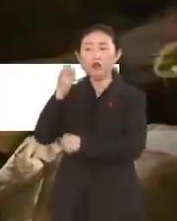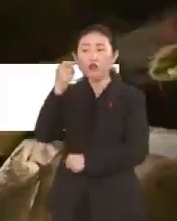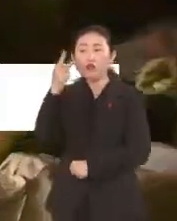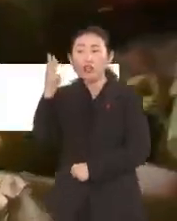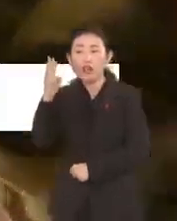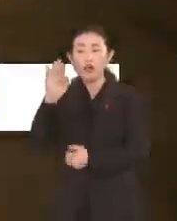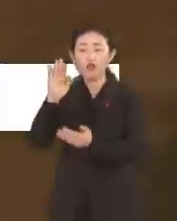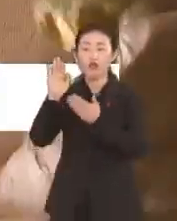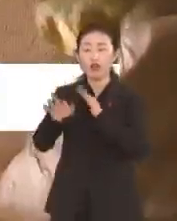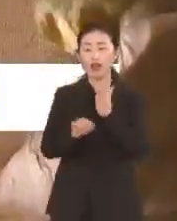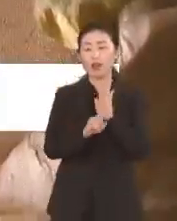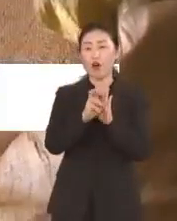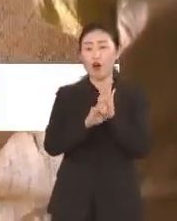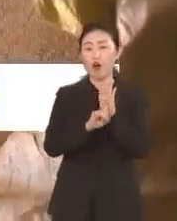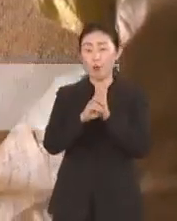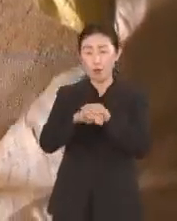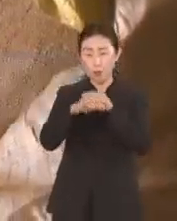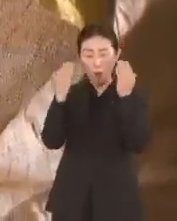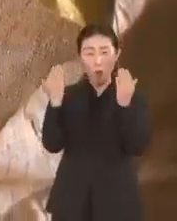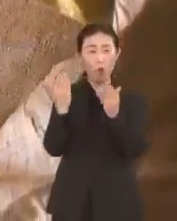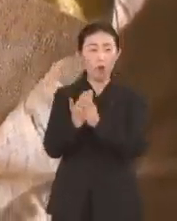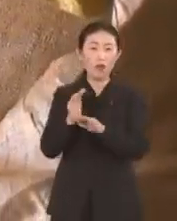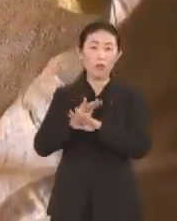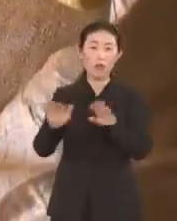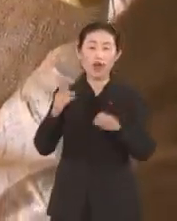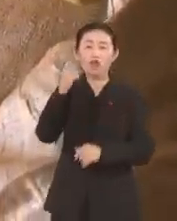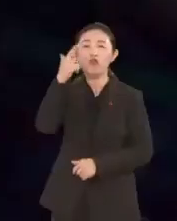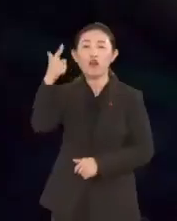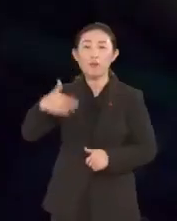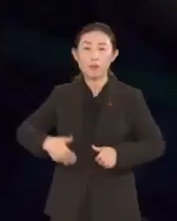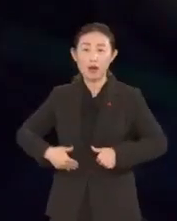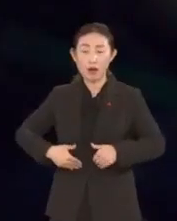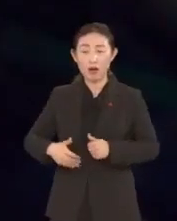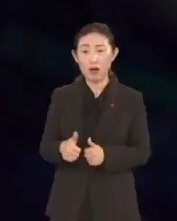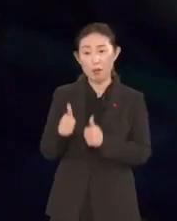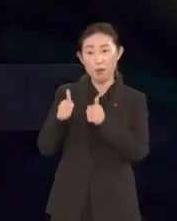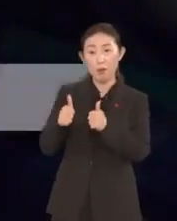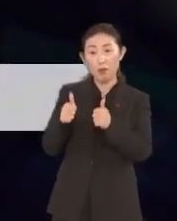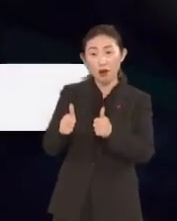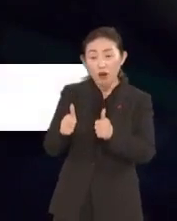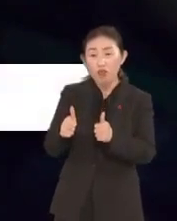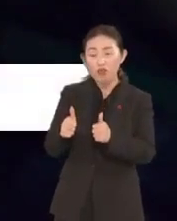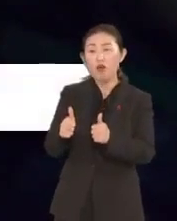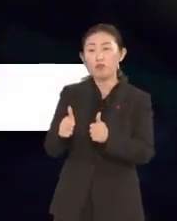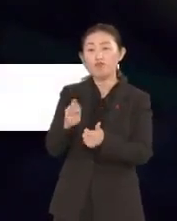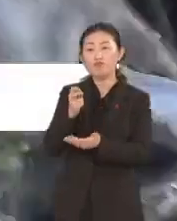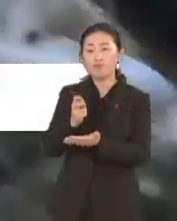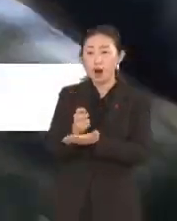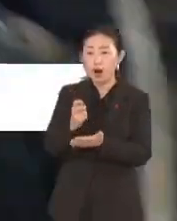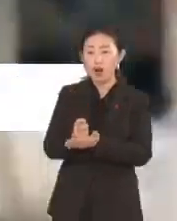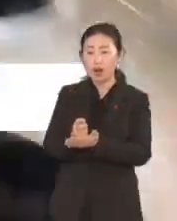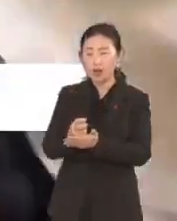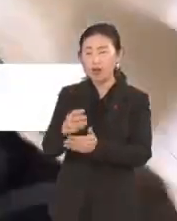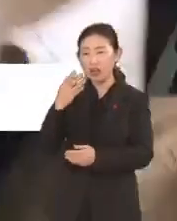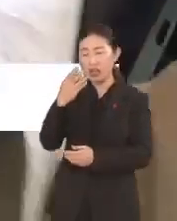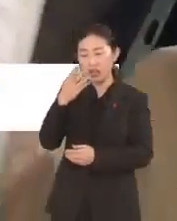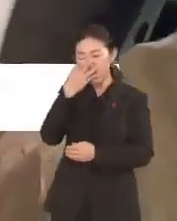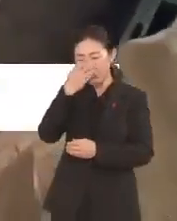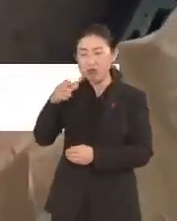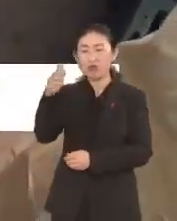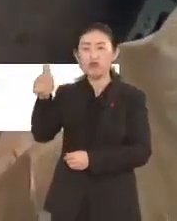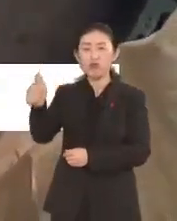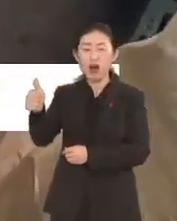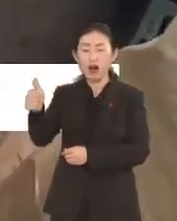경매 절차를 거치는데 모두 6개월가량 걸립니다. 법적으로는 쓰레기 주인인 A씨가 모든 비용을 부담해야 하지만